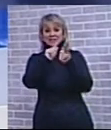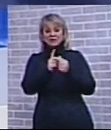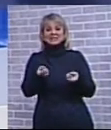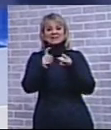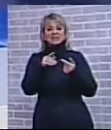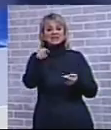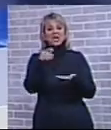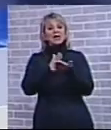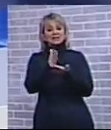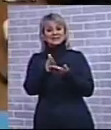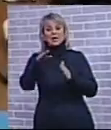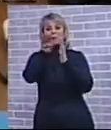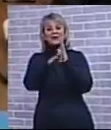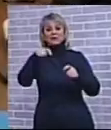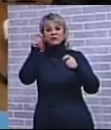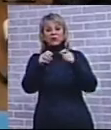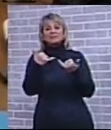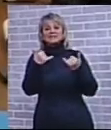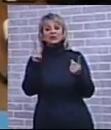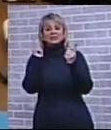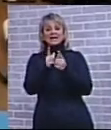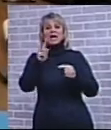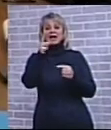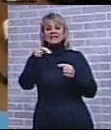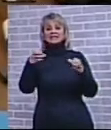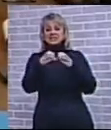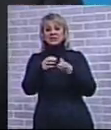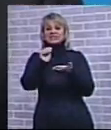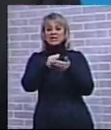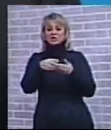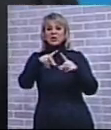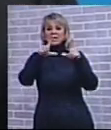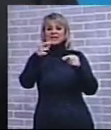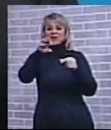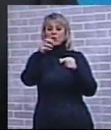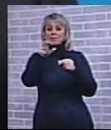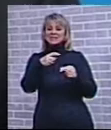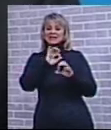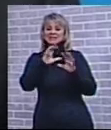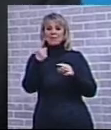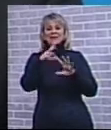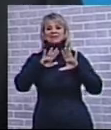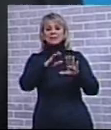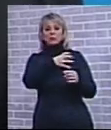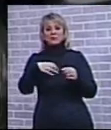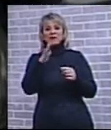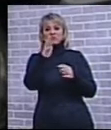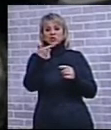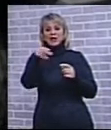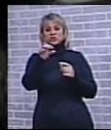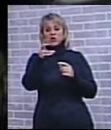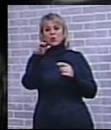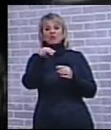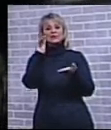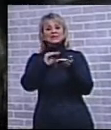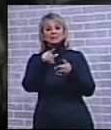ней отраслей. О программе форума сегодня на встрече с коллективом издательского дома «Евромедиа» рассказал первый зам губернатора Виктор Гончаров.